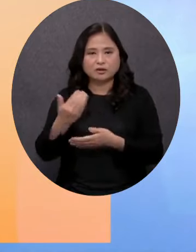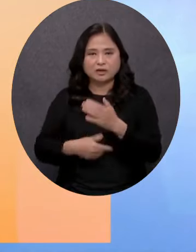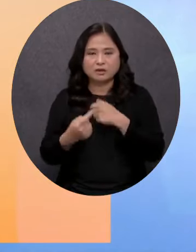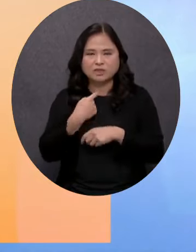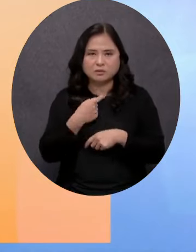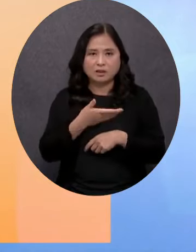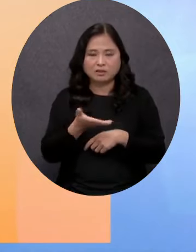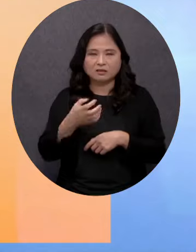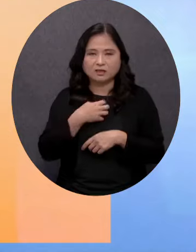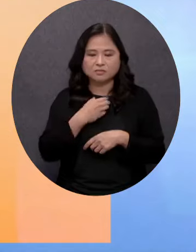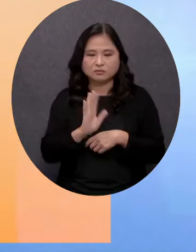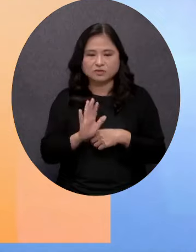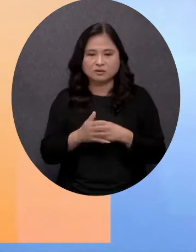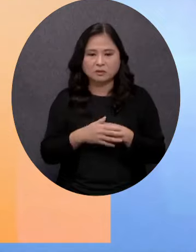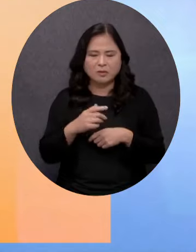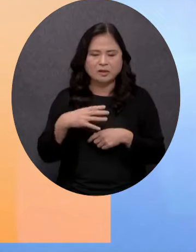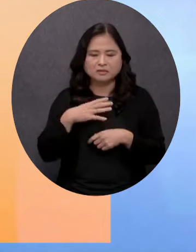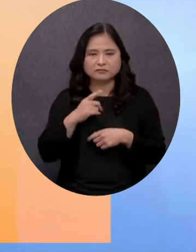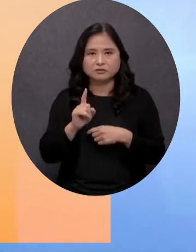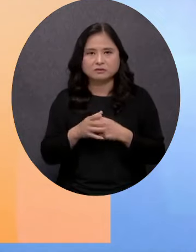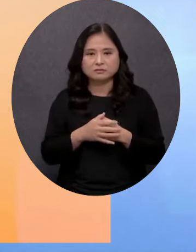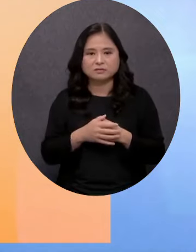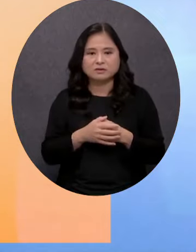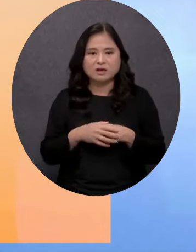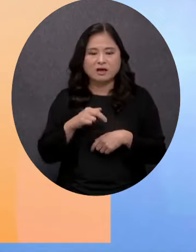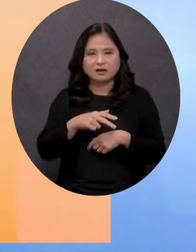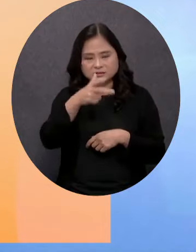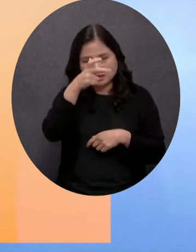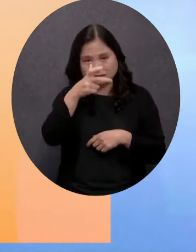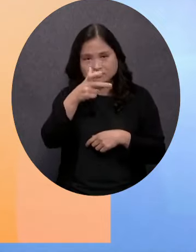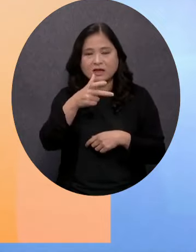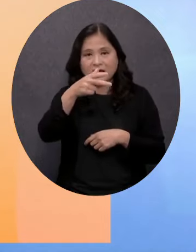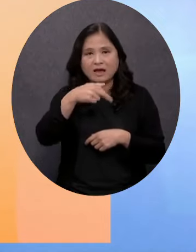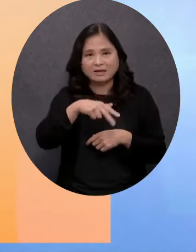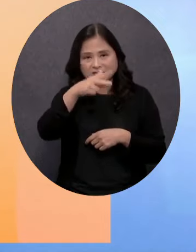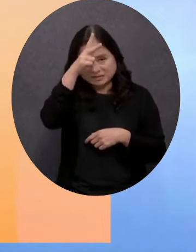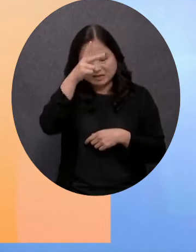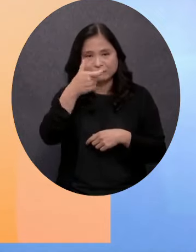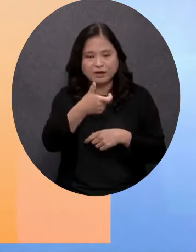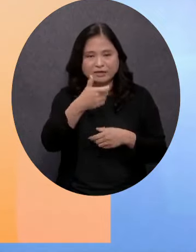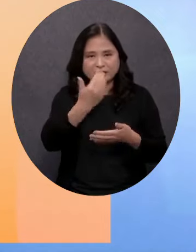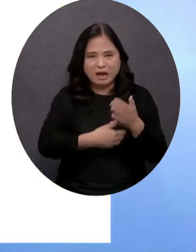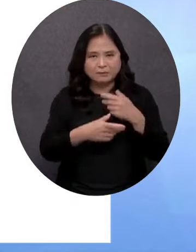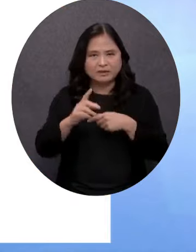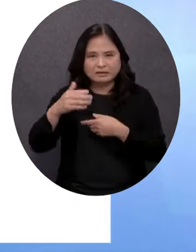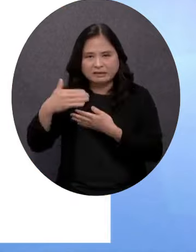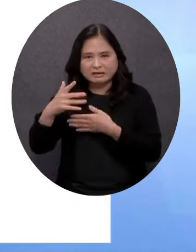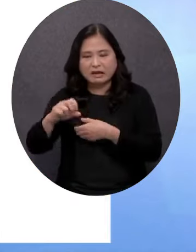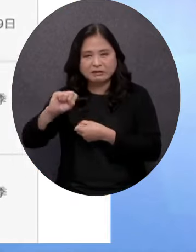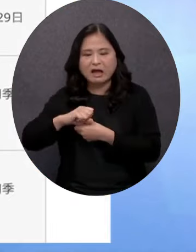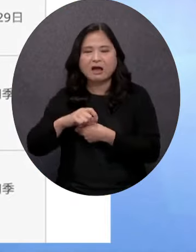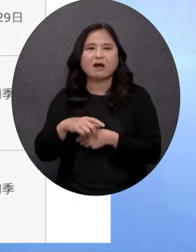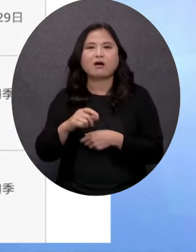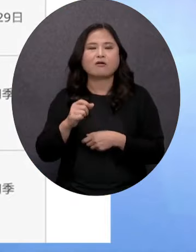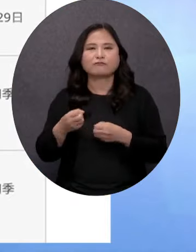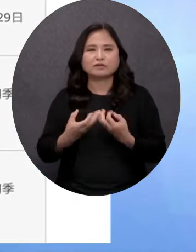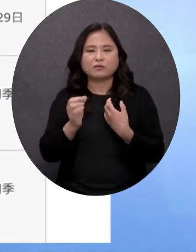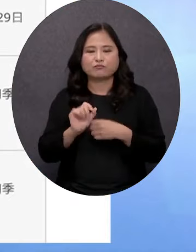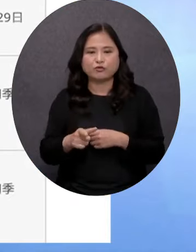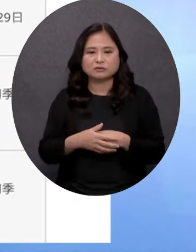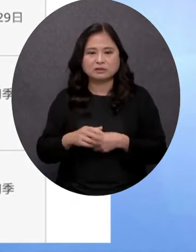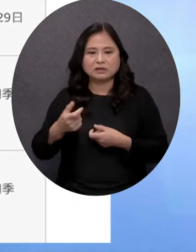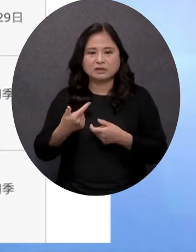心話係會唔會有啲情況係哦行政費減，但係加翻其他呢、這個唔會發生嘅。 首间加入平台的